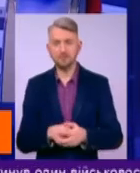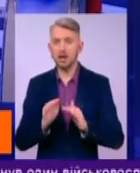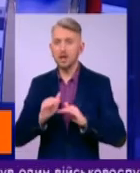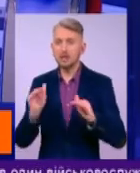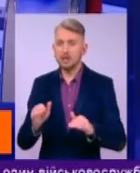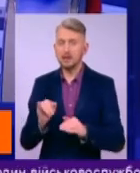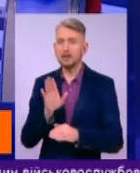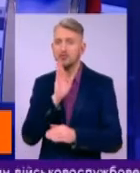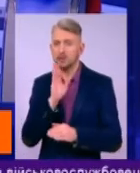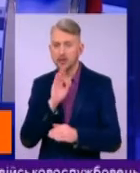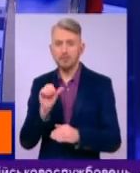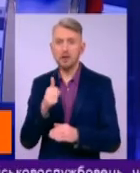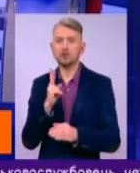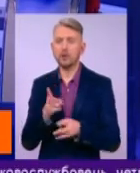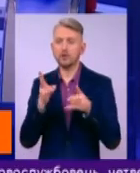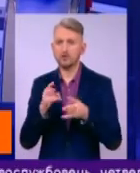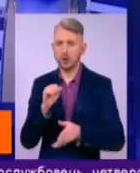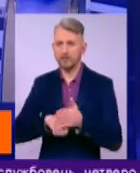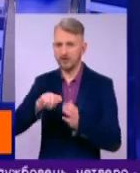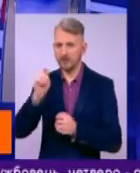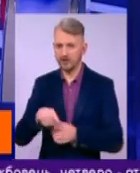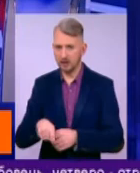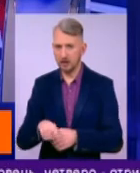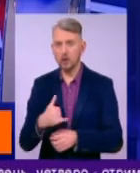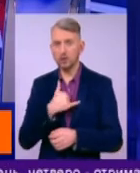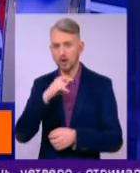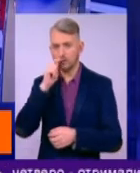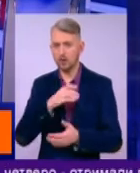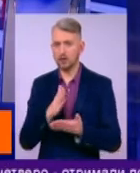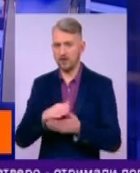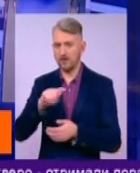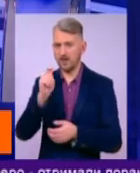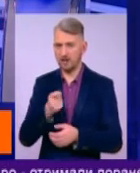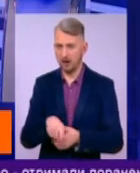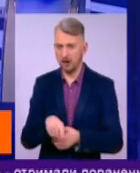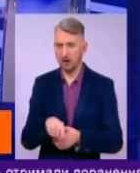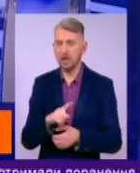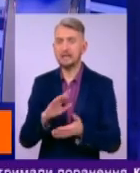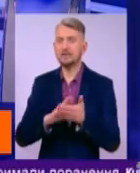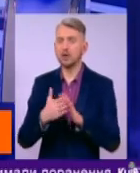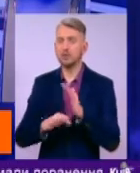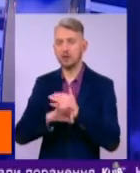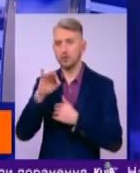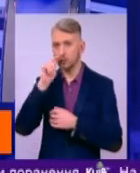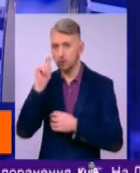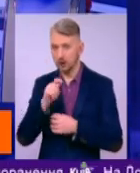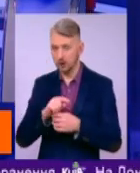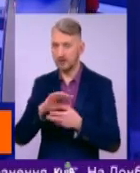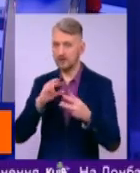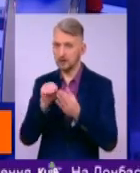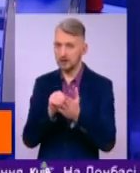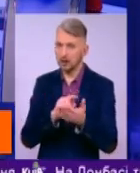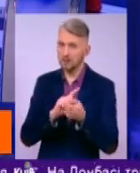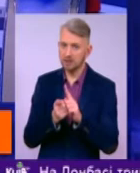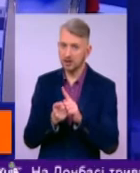жінки перші, хто страждають від війни завжди, так? І в нас, власне, в країні вже є війна. Чи з ситуацією на сході країни змінилася статистика, чи